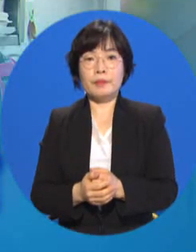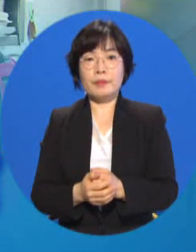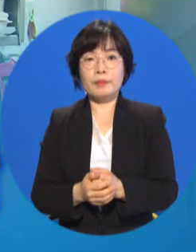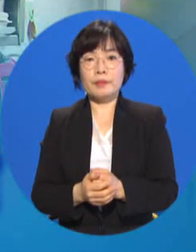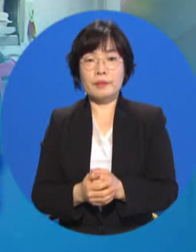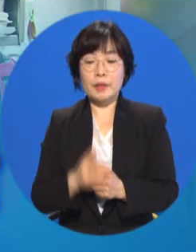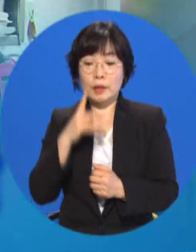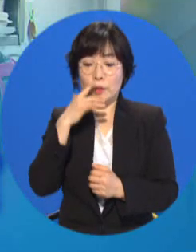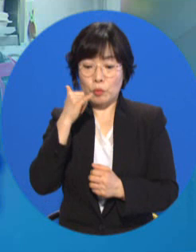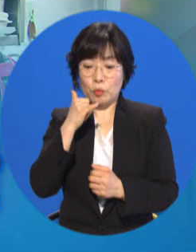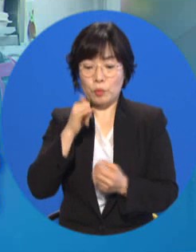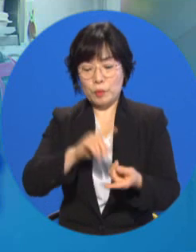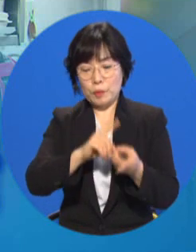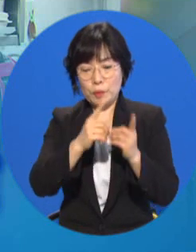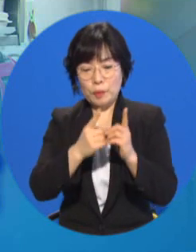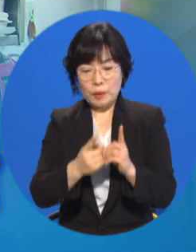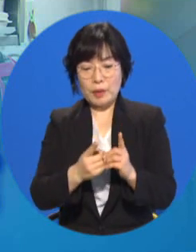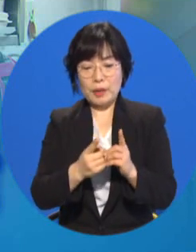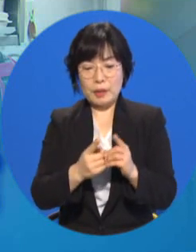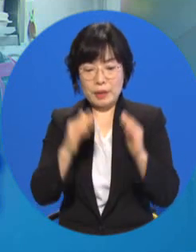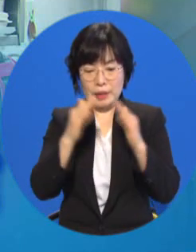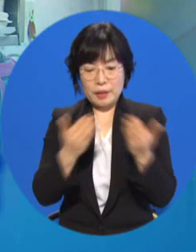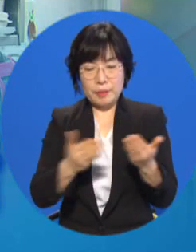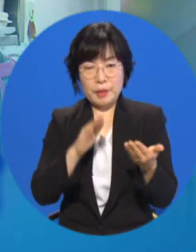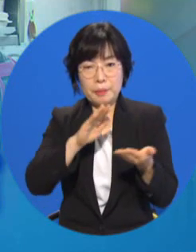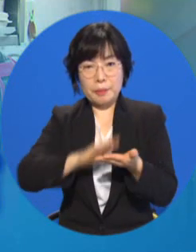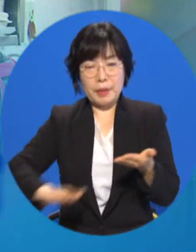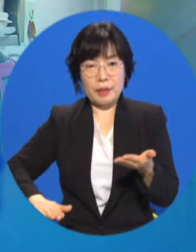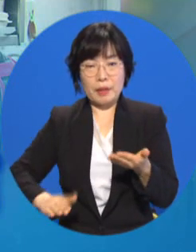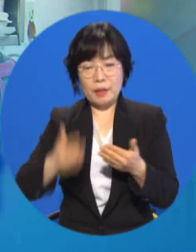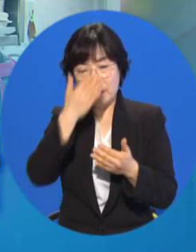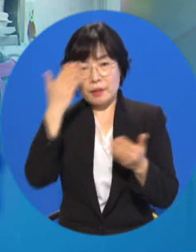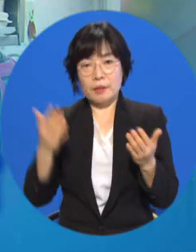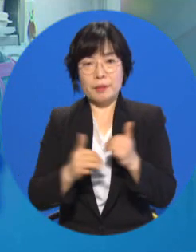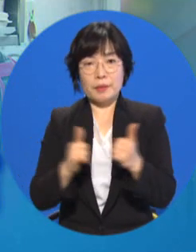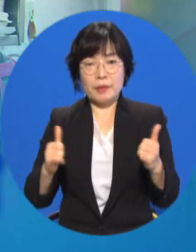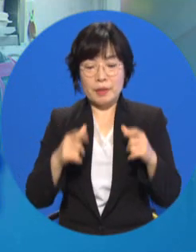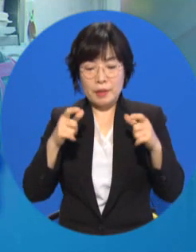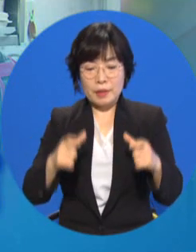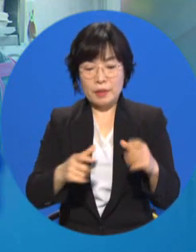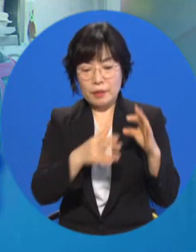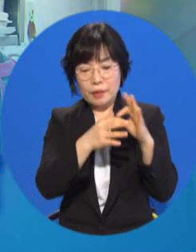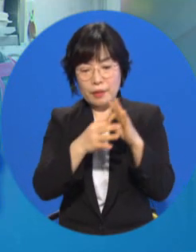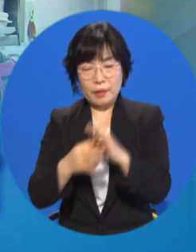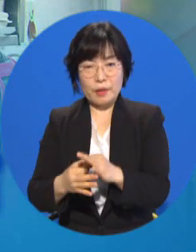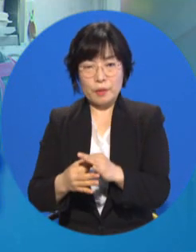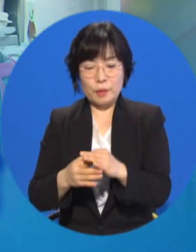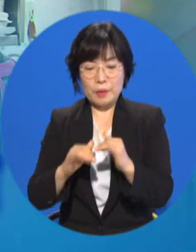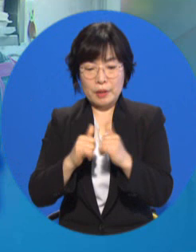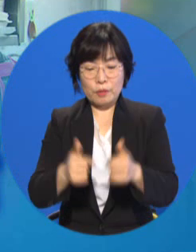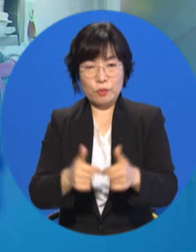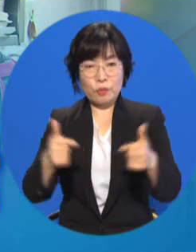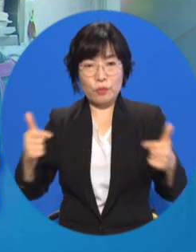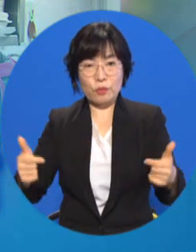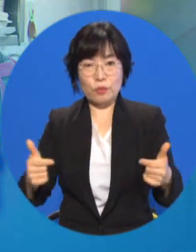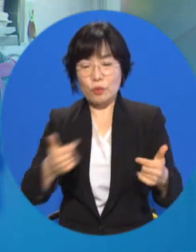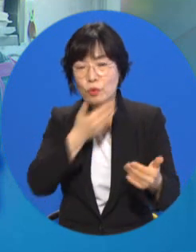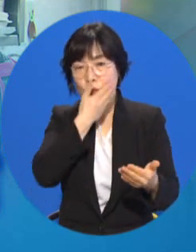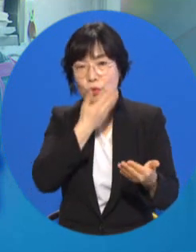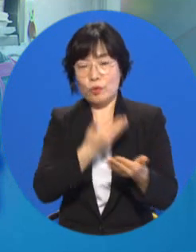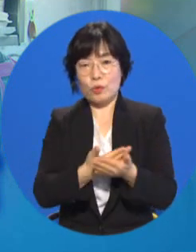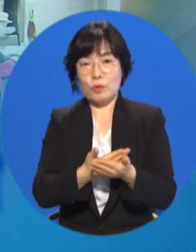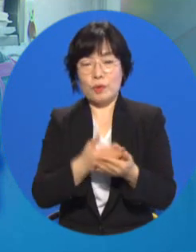네, 부모의 대를 이어 가업을 이끌어가는 청년들이 있습니다. 지역 산업의 맥을 잇고 또 인구도 늘릴 수 있는 하나의